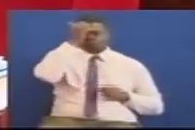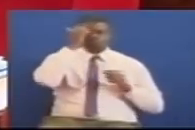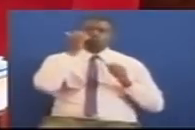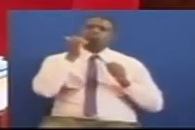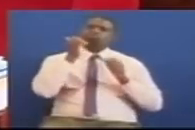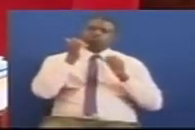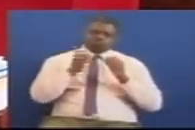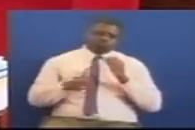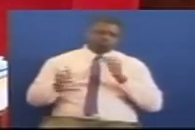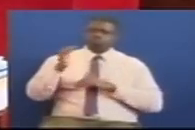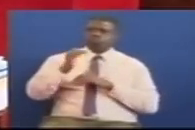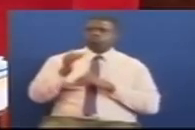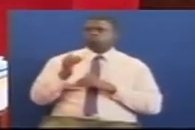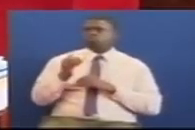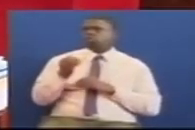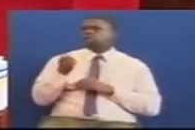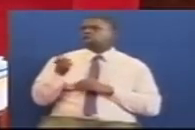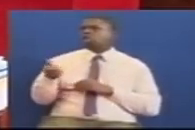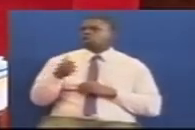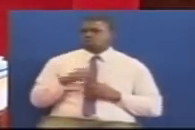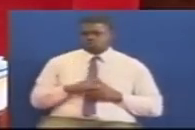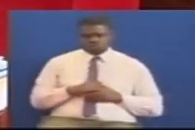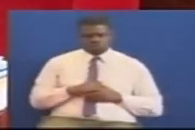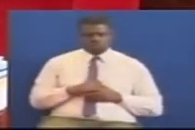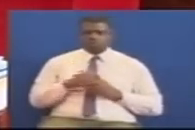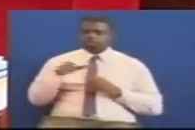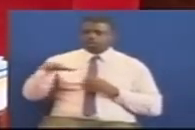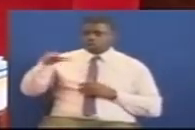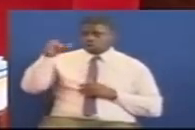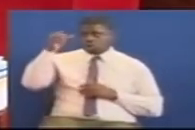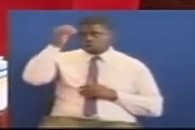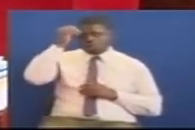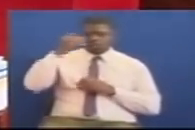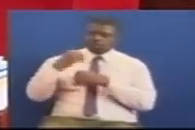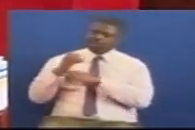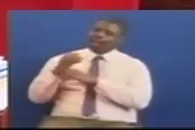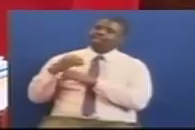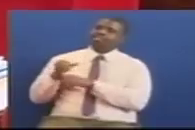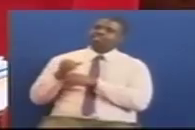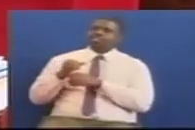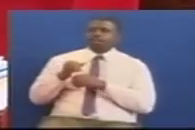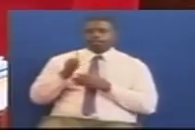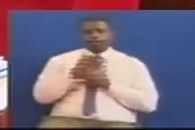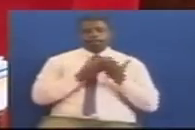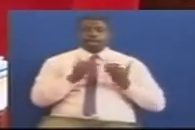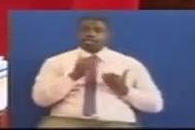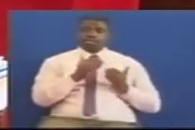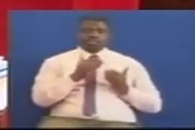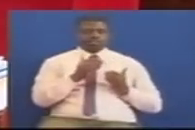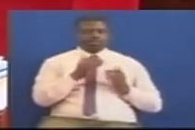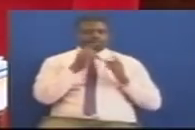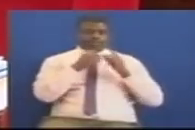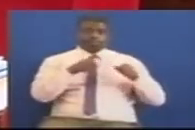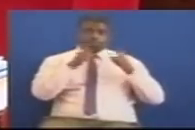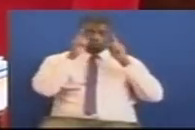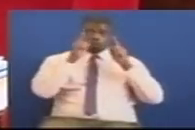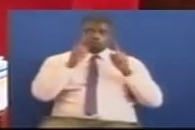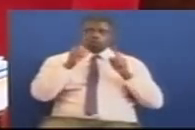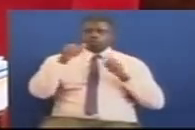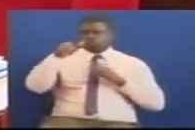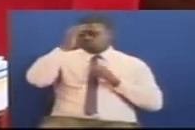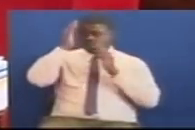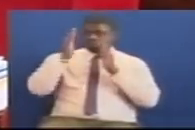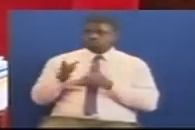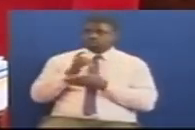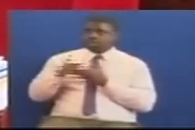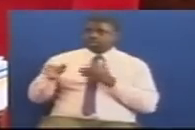sana katika masomo ya sayansi. Na natambua kwamba baadhi ya vyuo, kwa mfano Chuo Kikuu cha Dar es Salaam, siku za nyuma